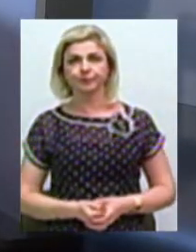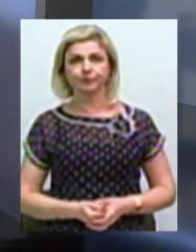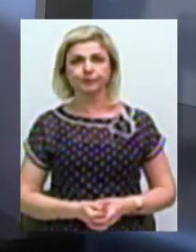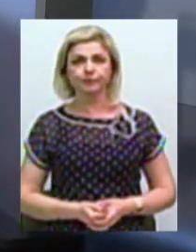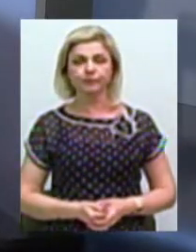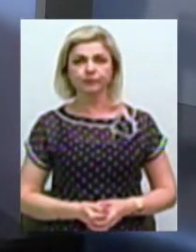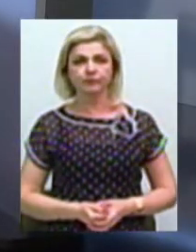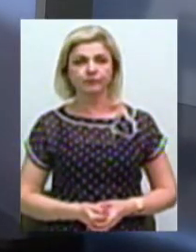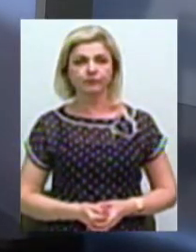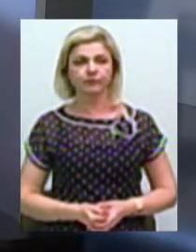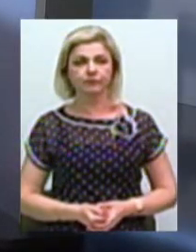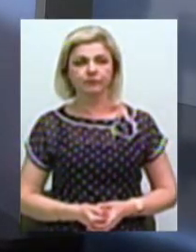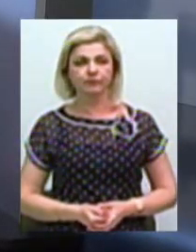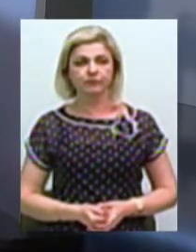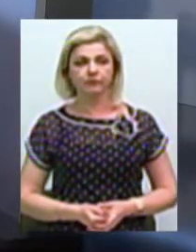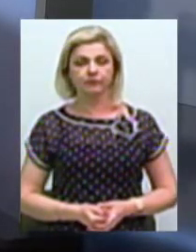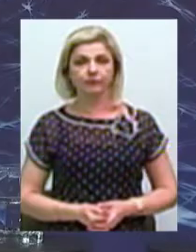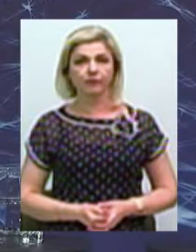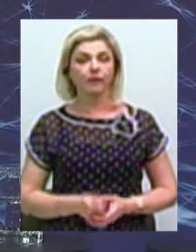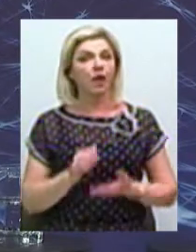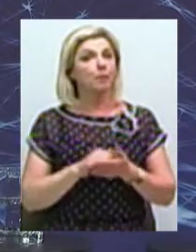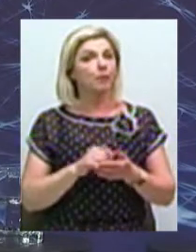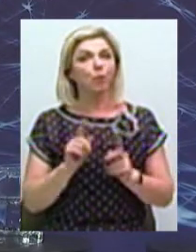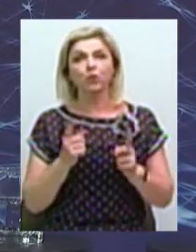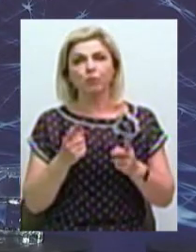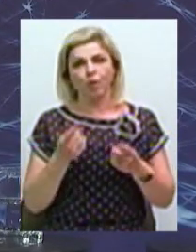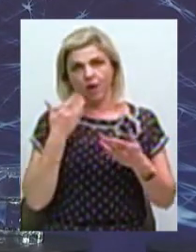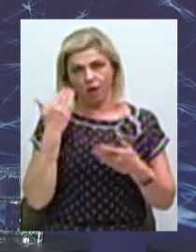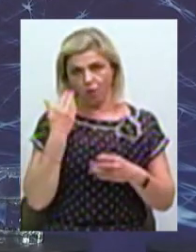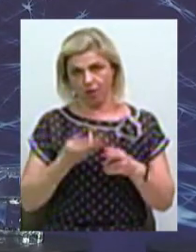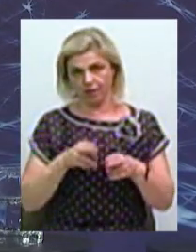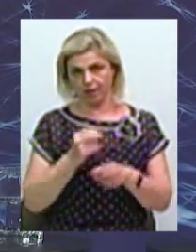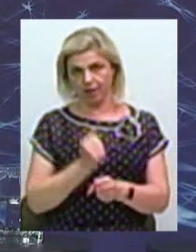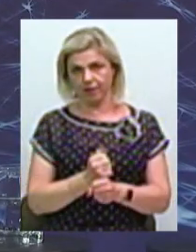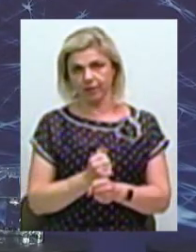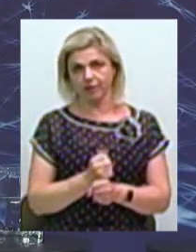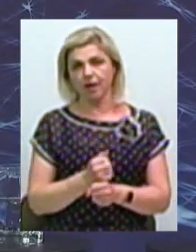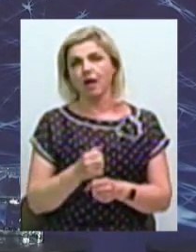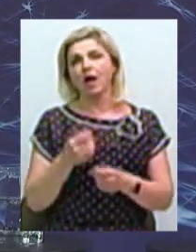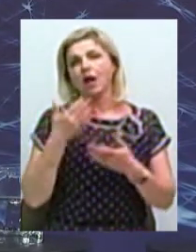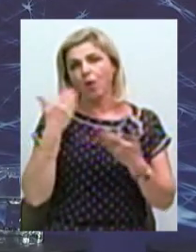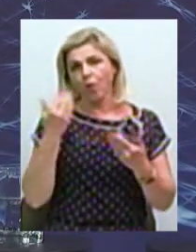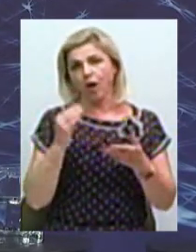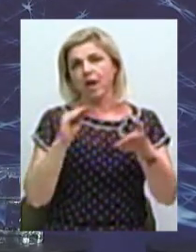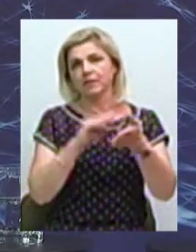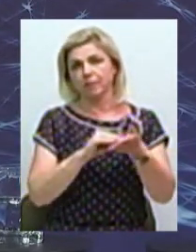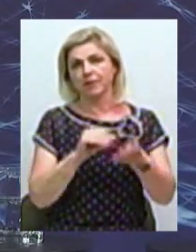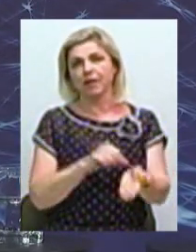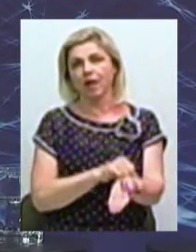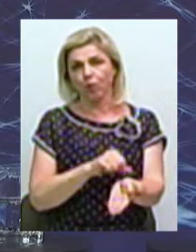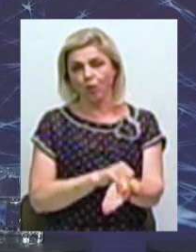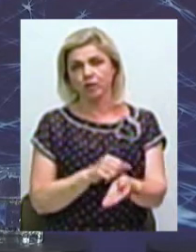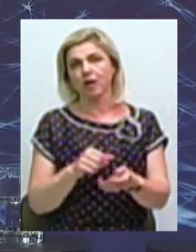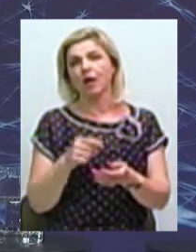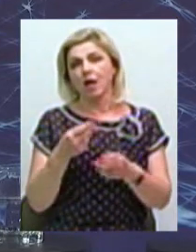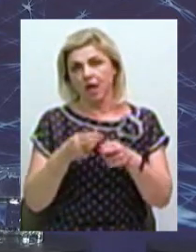Ну, скорее всего, из-за того, что проще это делать, его проще разместить где-то наркотик под той